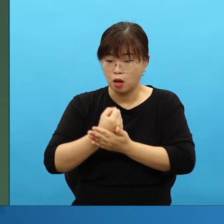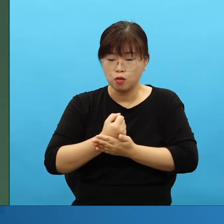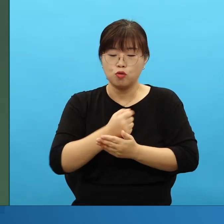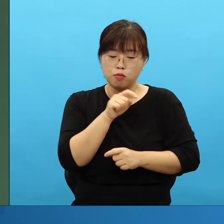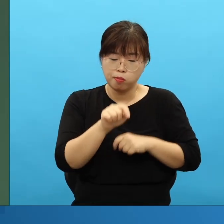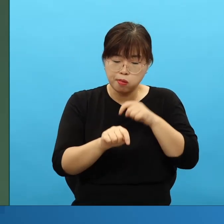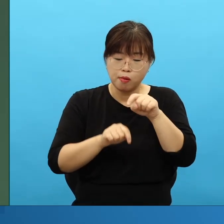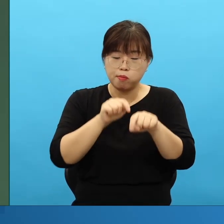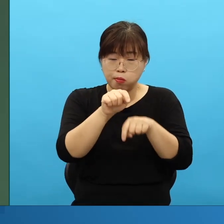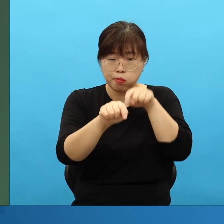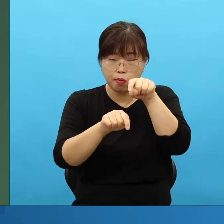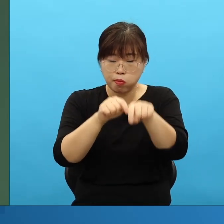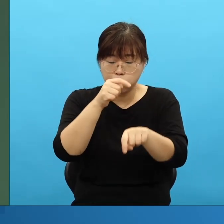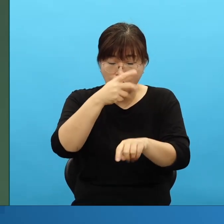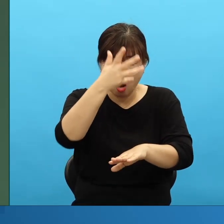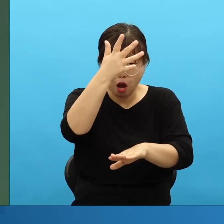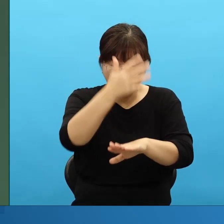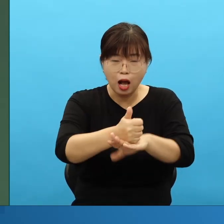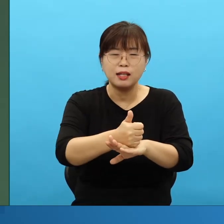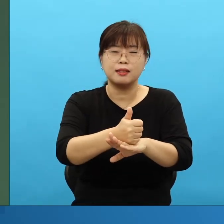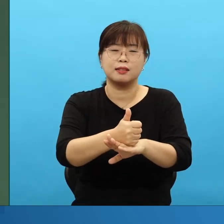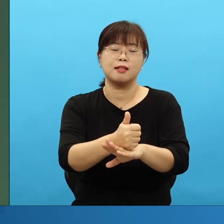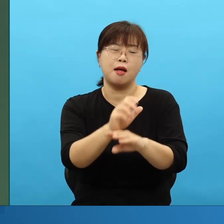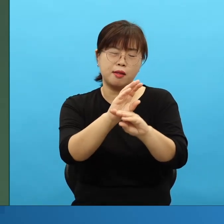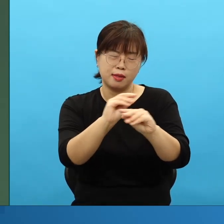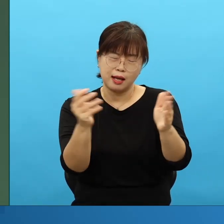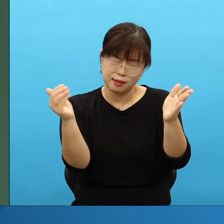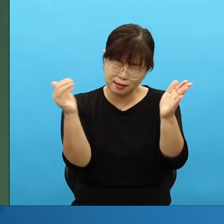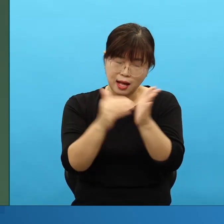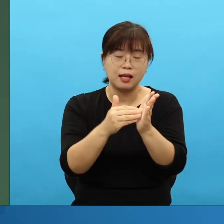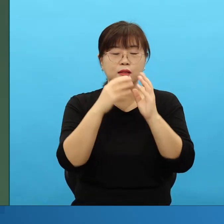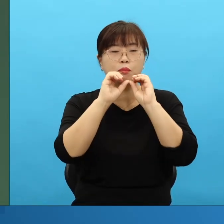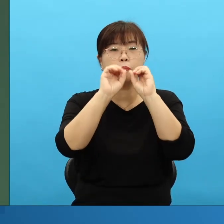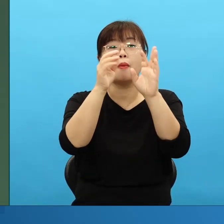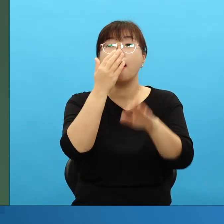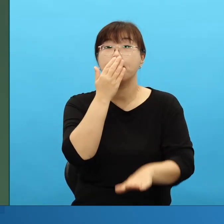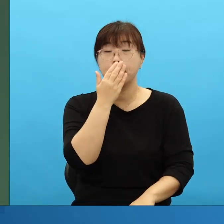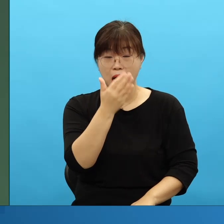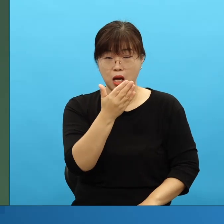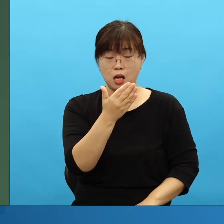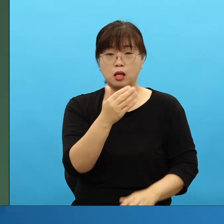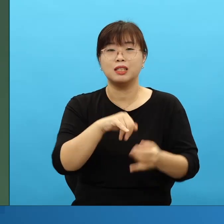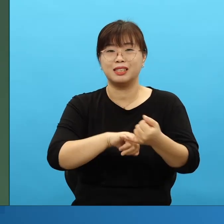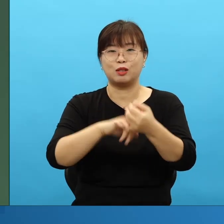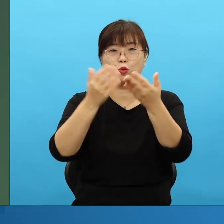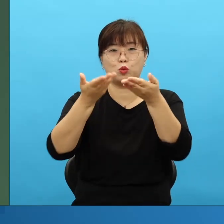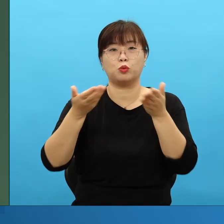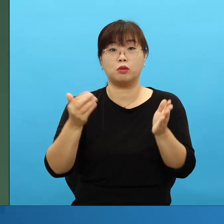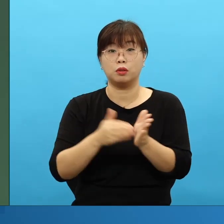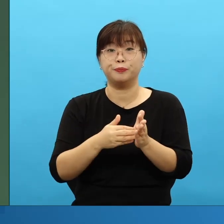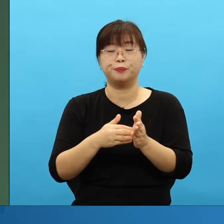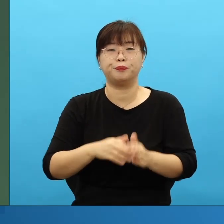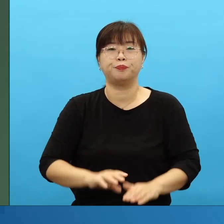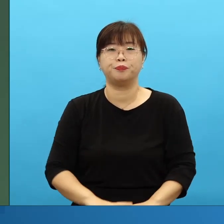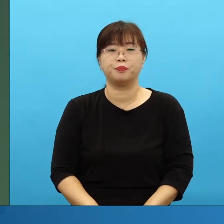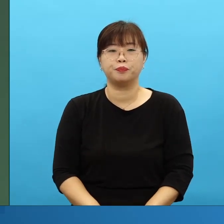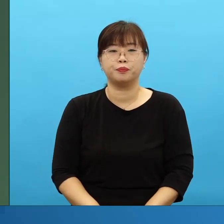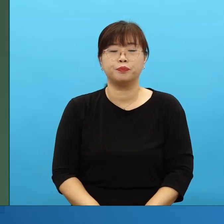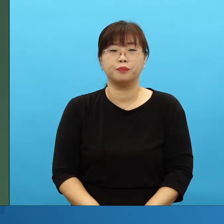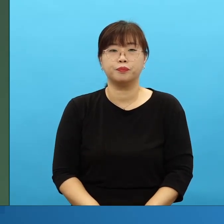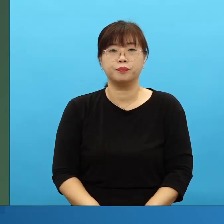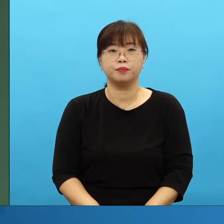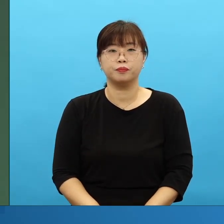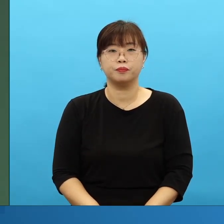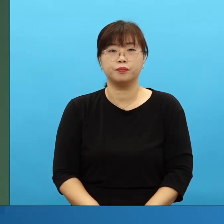this throne? It's to the ends of the earth. 자, 이런 속에서요. So inside of this kind of situation.